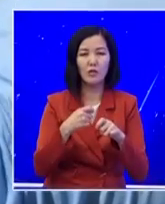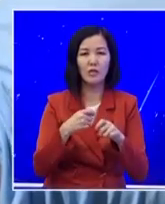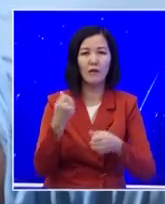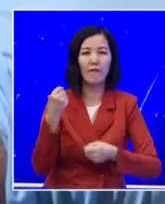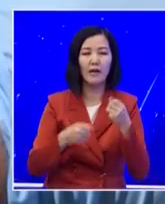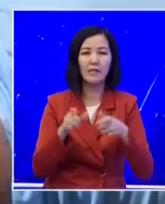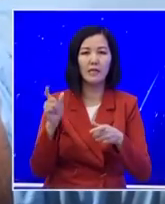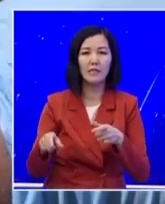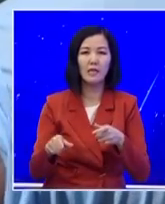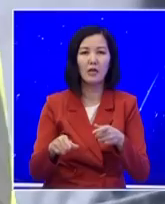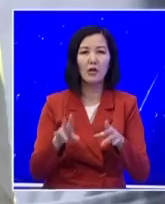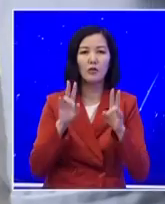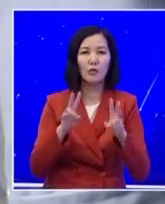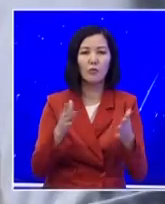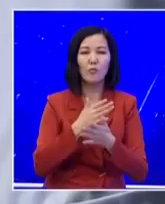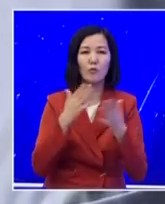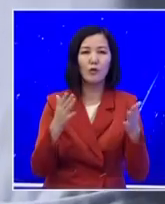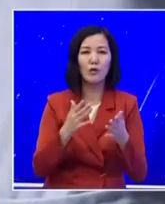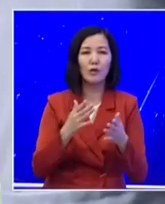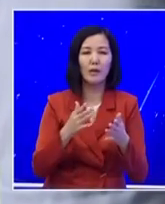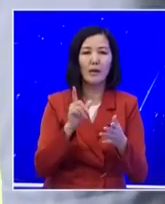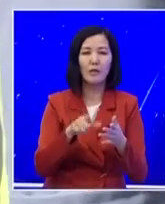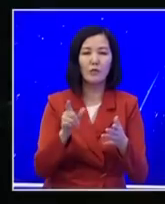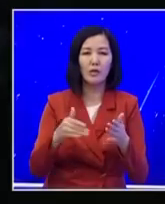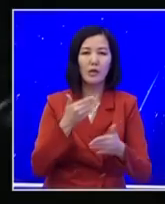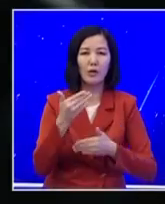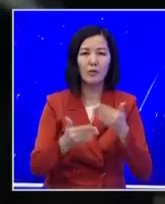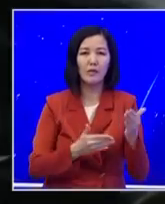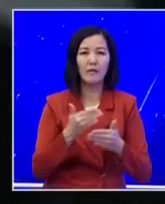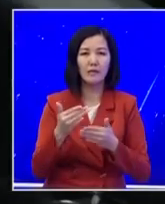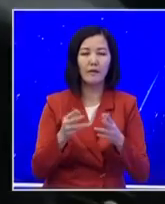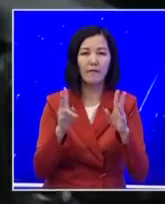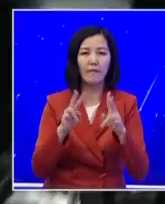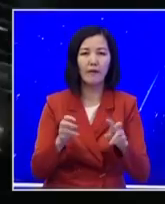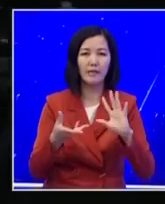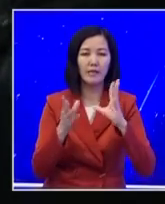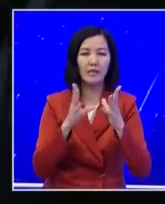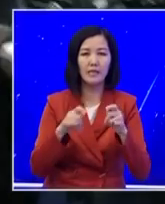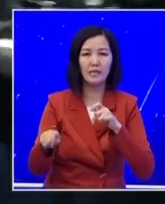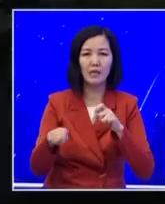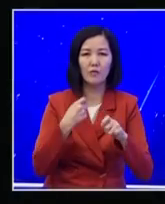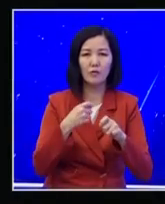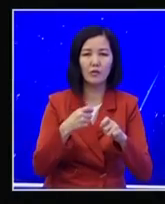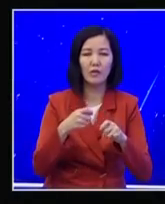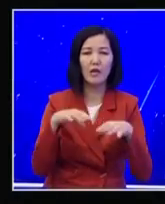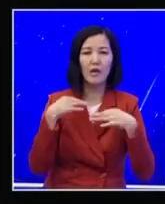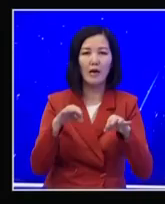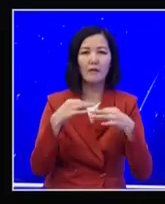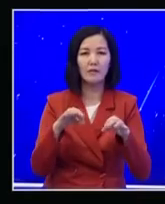водители транспортных средств, но и более 400 пешеходов. В антирейтинге водительских нарушений езда на